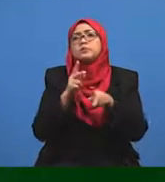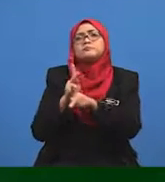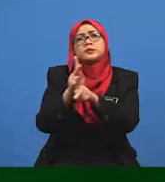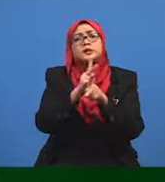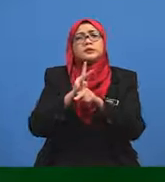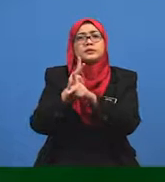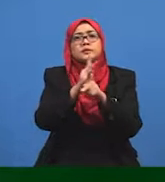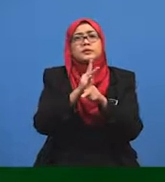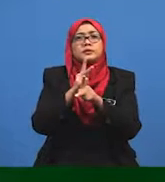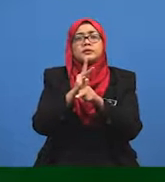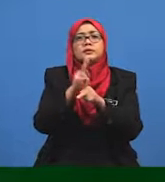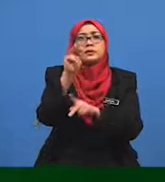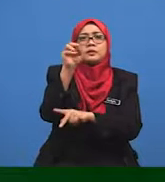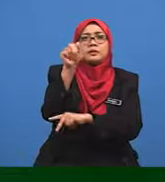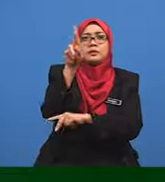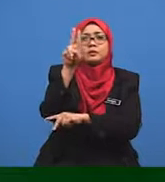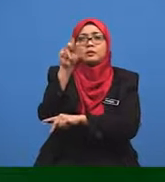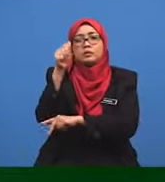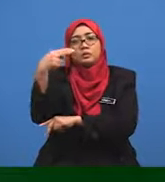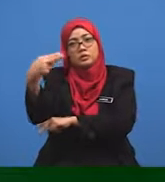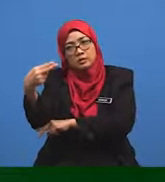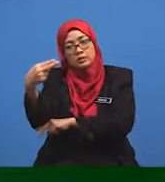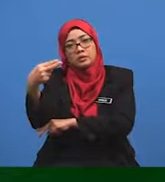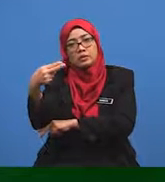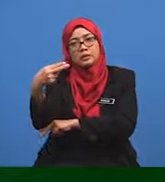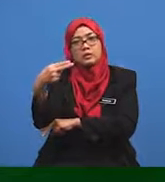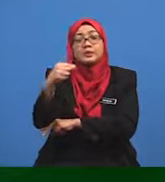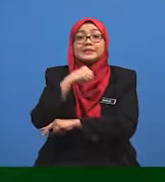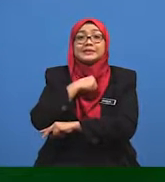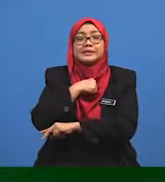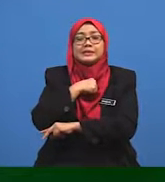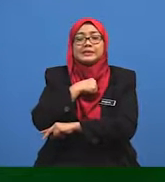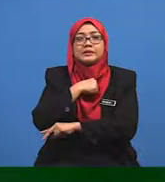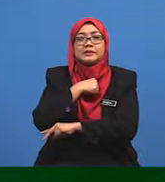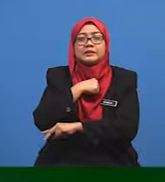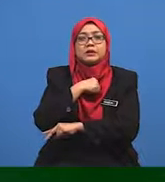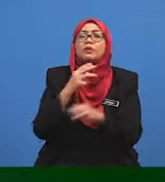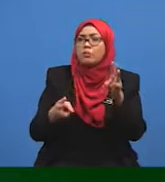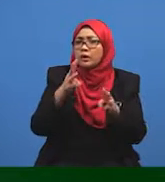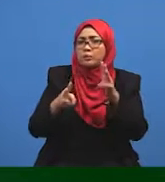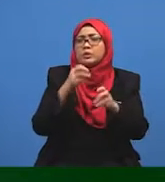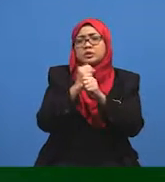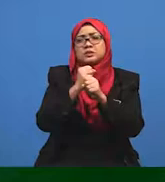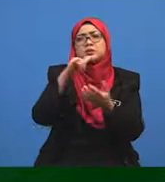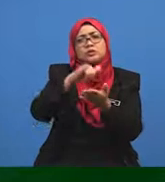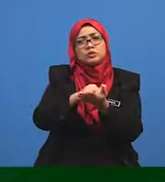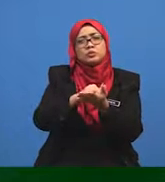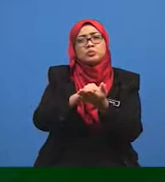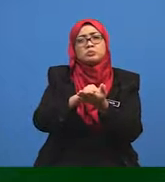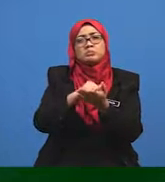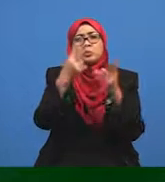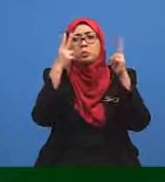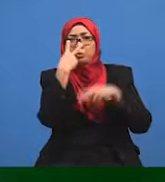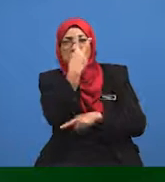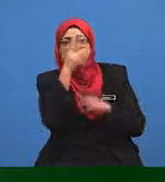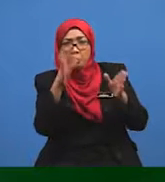tulang empat kerat yang ada pada kita ini untuk kita melakukan pekerjaan. Walaupun pekerjaan itu dipandang hina oleh orang